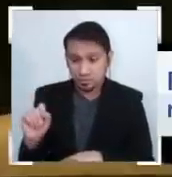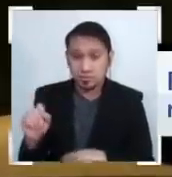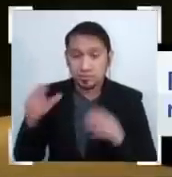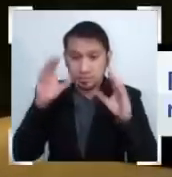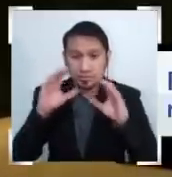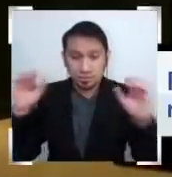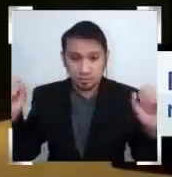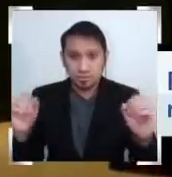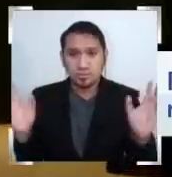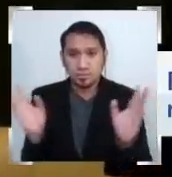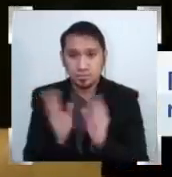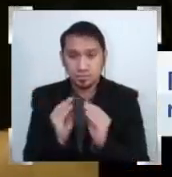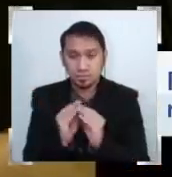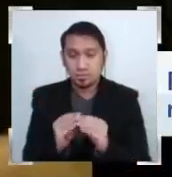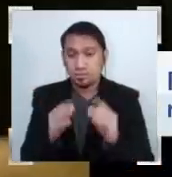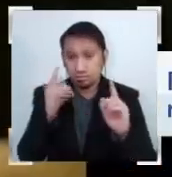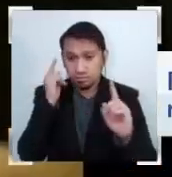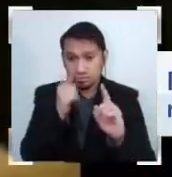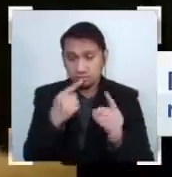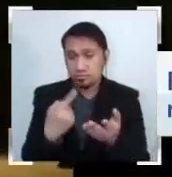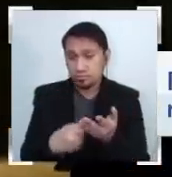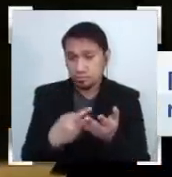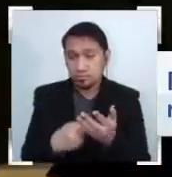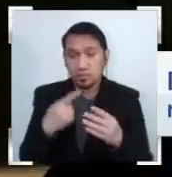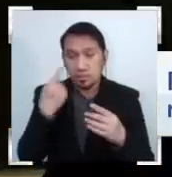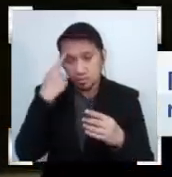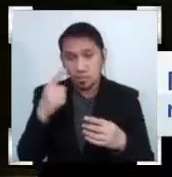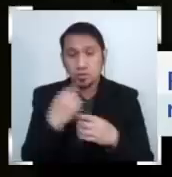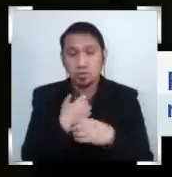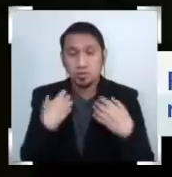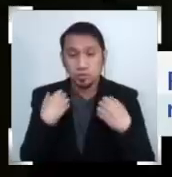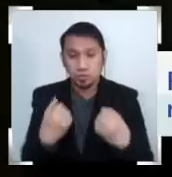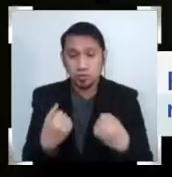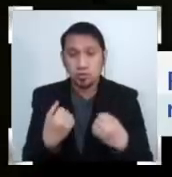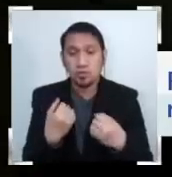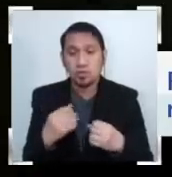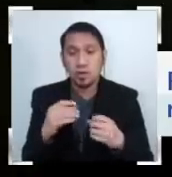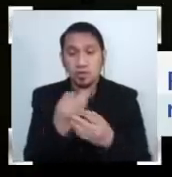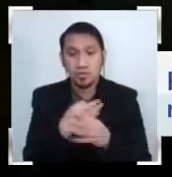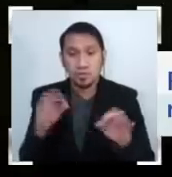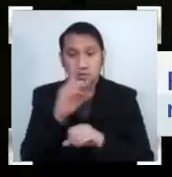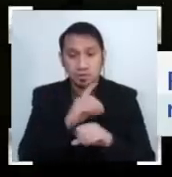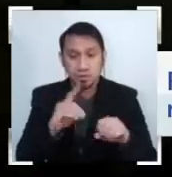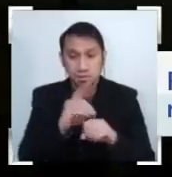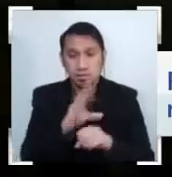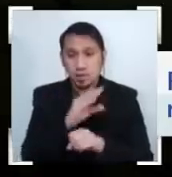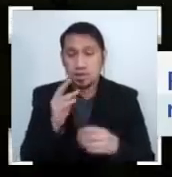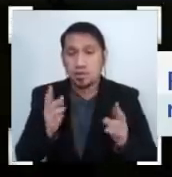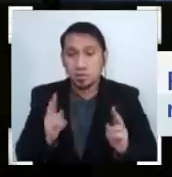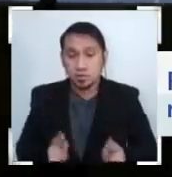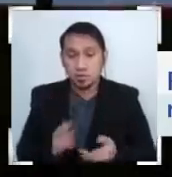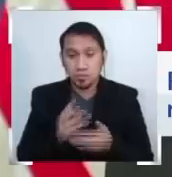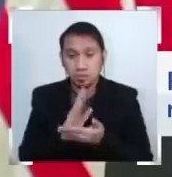na layong talakayin ang pagpapatibay ng demokrasya at human rights para sa ikabubuti ng mga bansa. Sa invitation letter ni